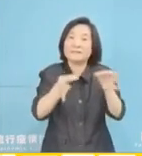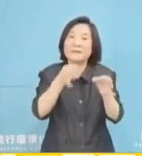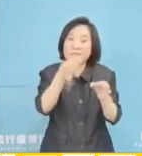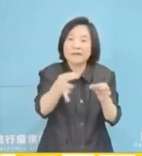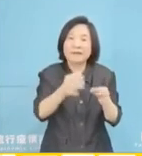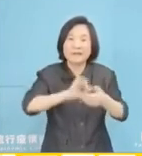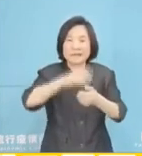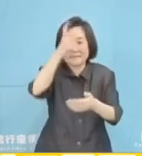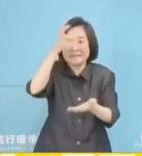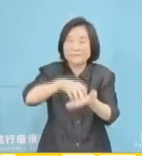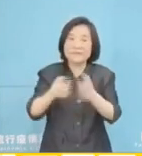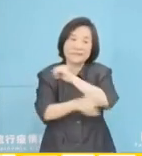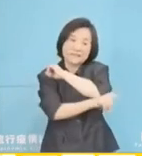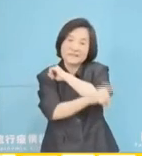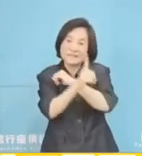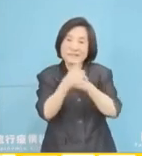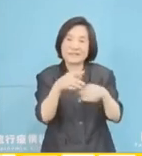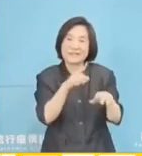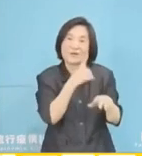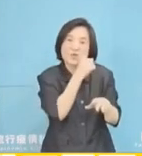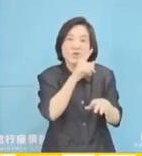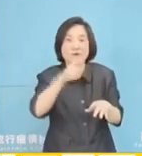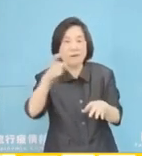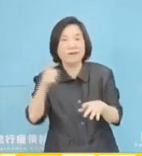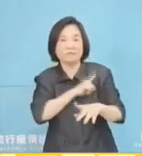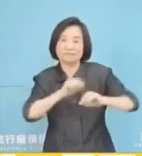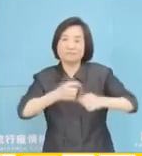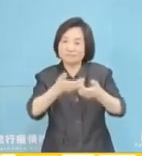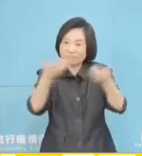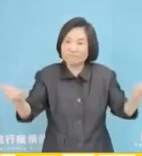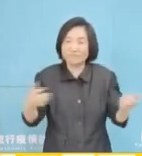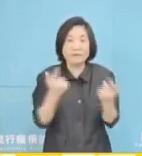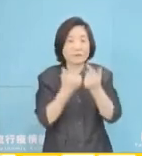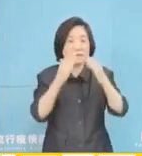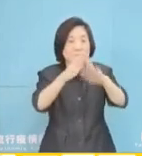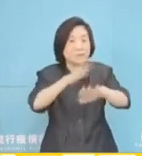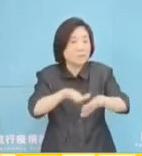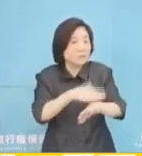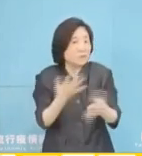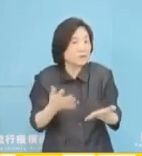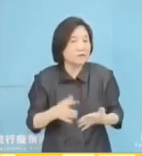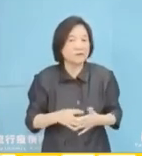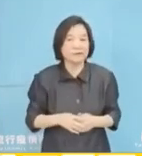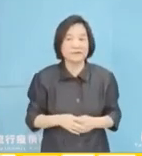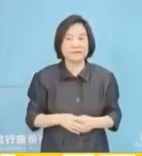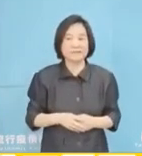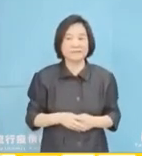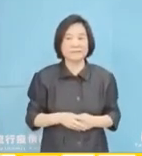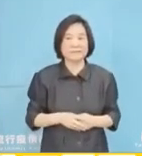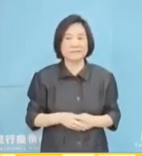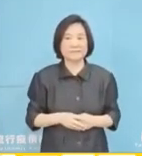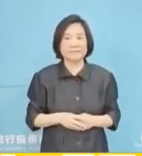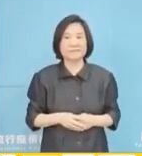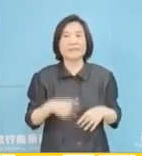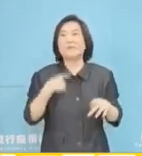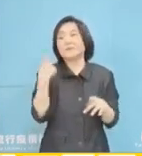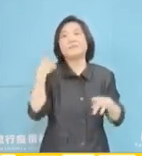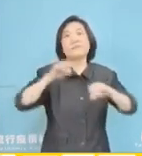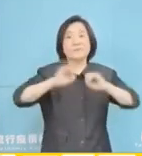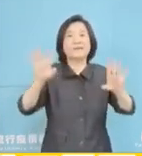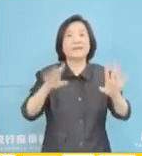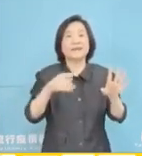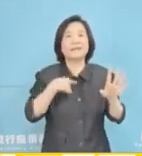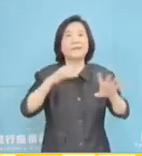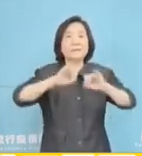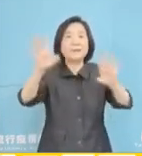买的时候要依照身份证字号的尾数自主分流，请问台北市是否有相关的计划？ 我昨天就讲说，我